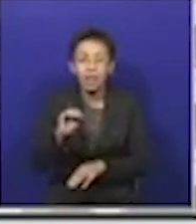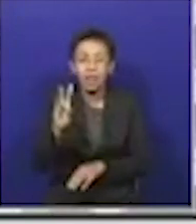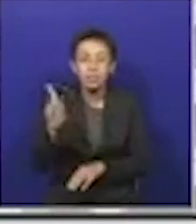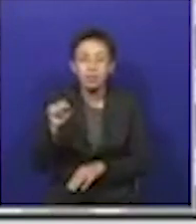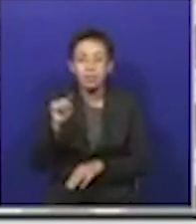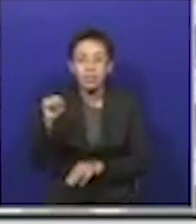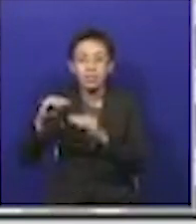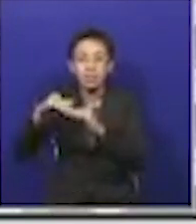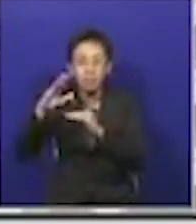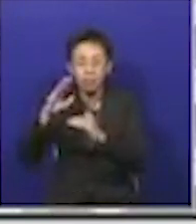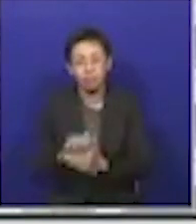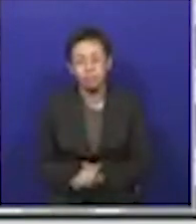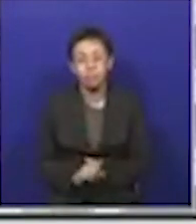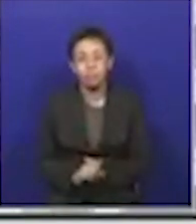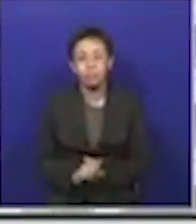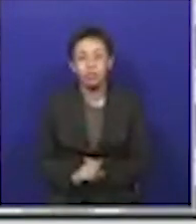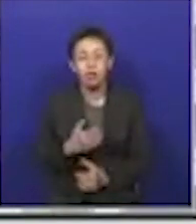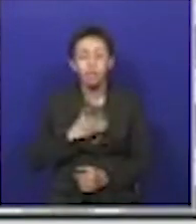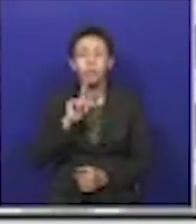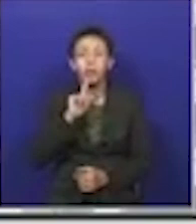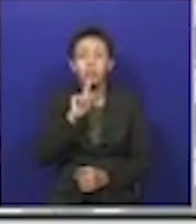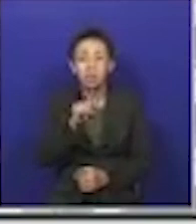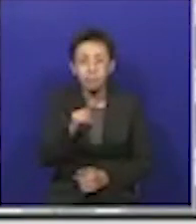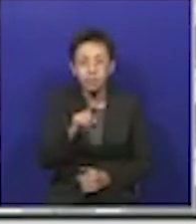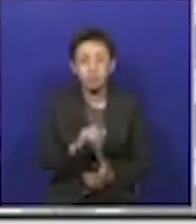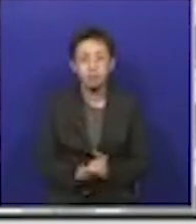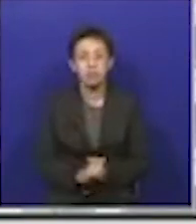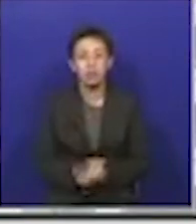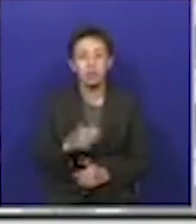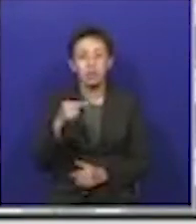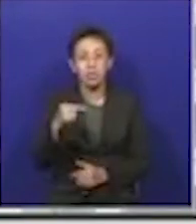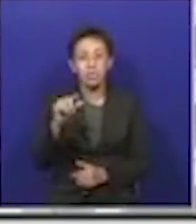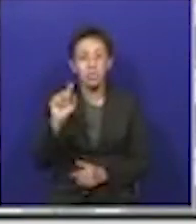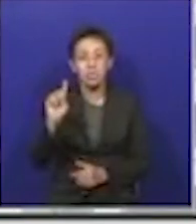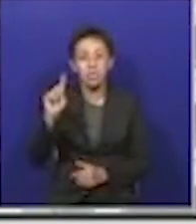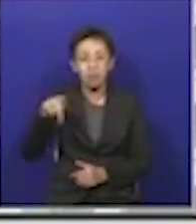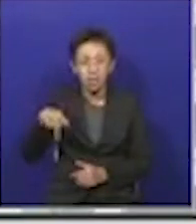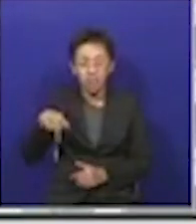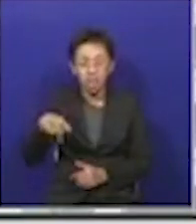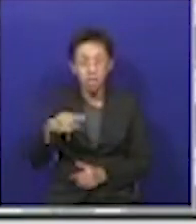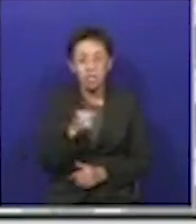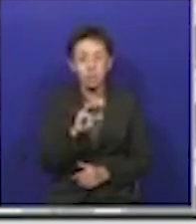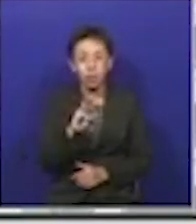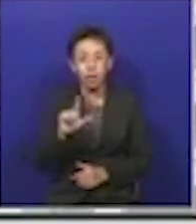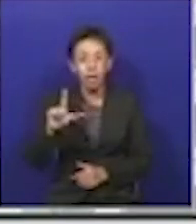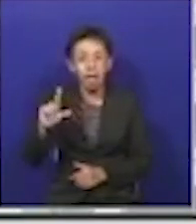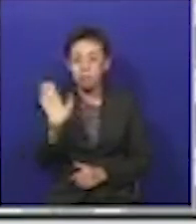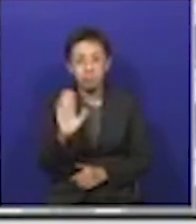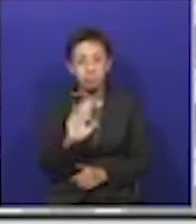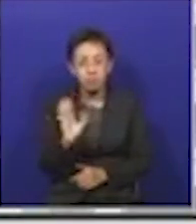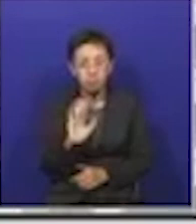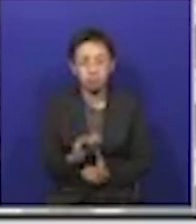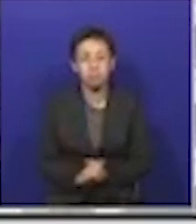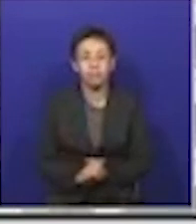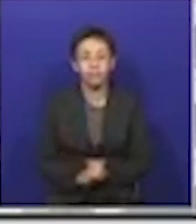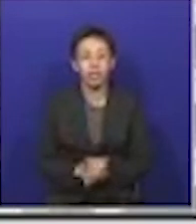57% กว่าผมถามท่านนิดนึงนะถ้า GDP ท่านไม่ใช่16ล้านล้านละฮะถ้